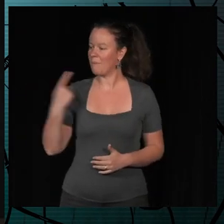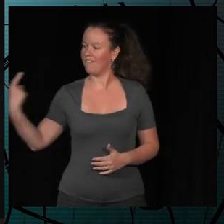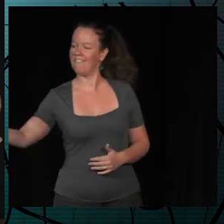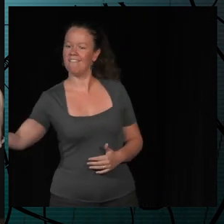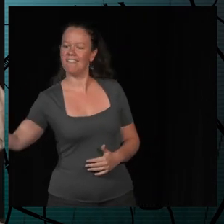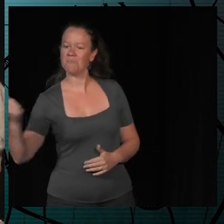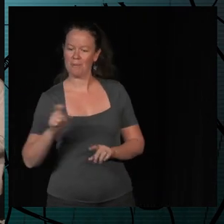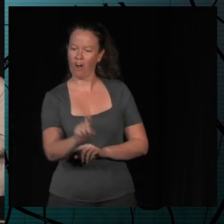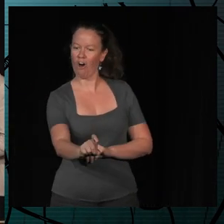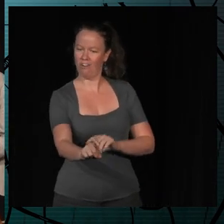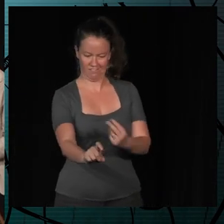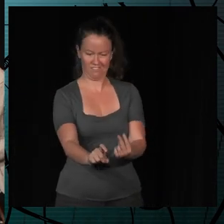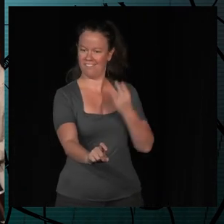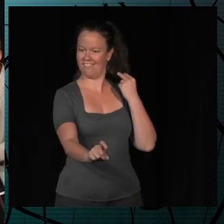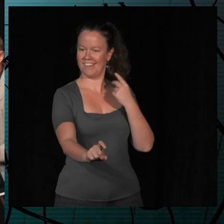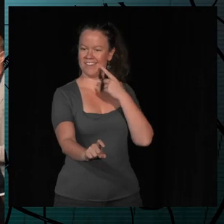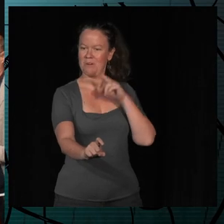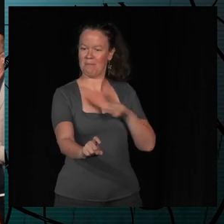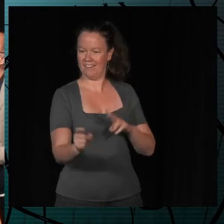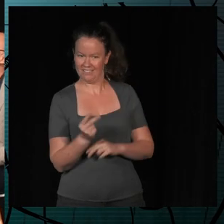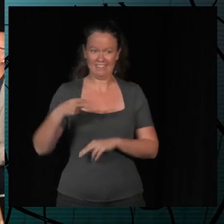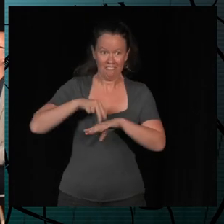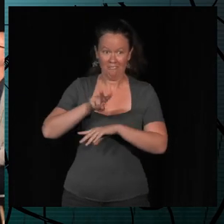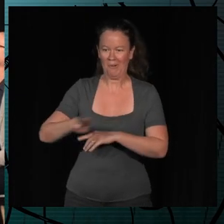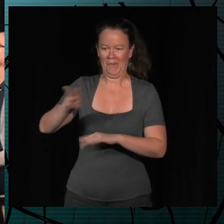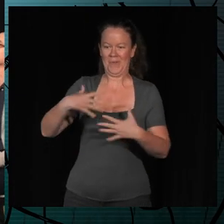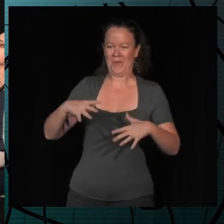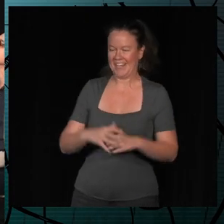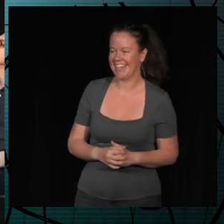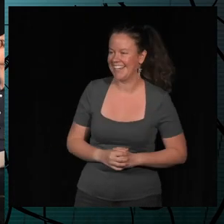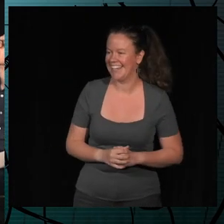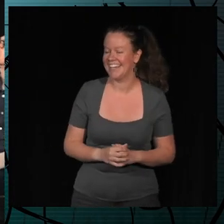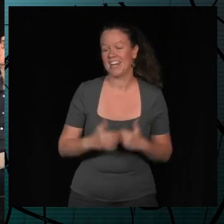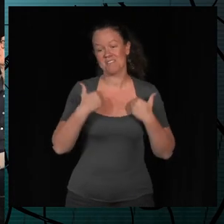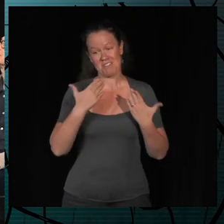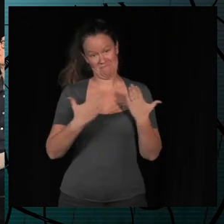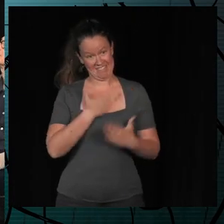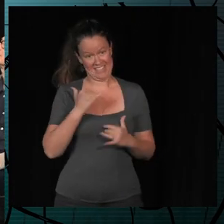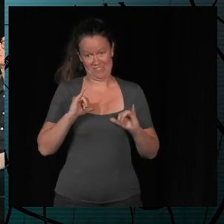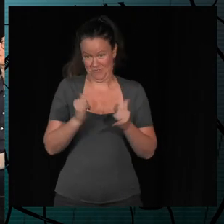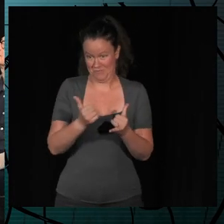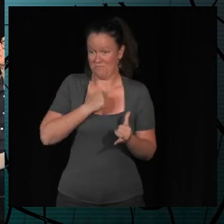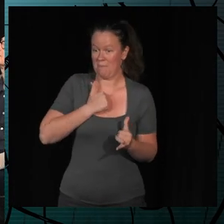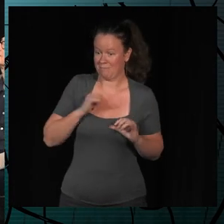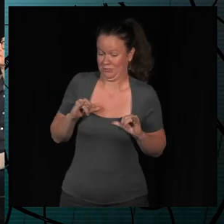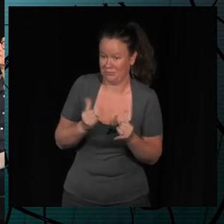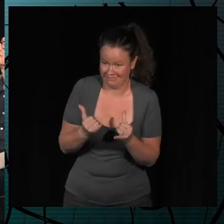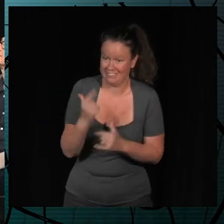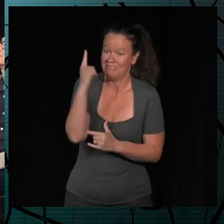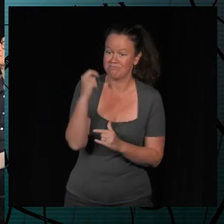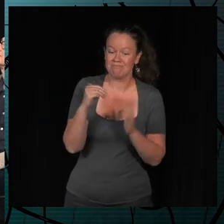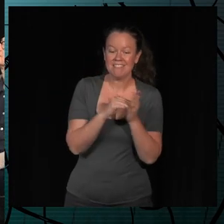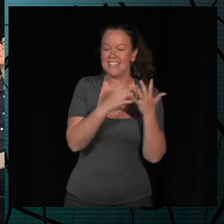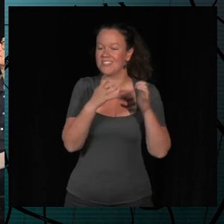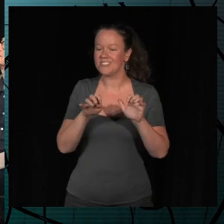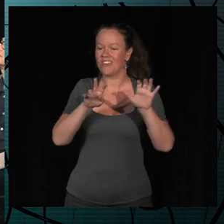vraiment agréable alors euh je vous rassure tout de suite je joue au jeux vidéo j'ai commencé en 1989 avec un jeu